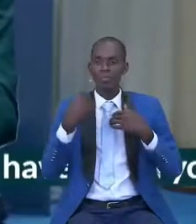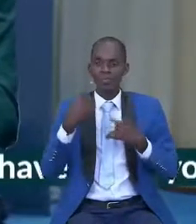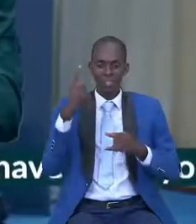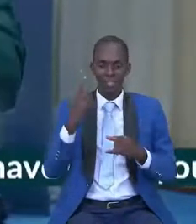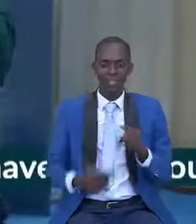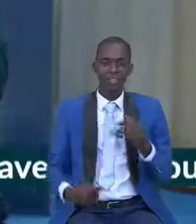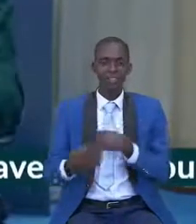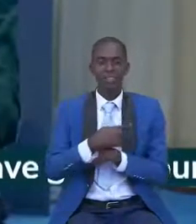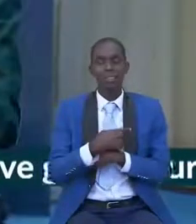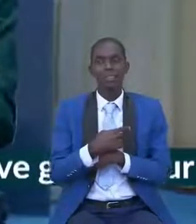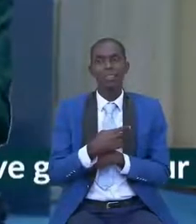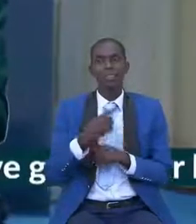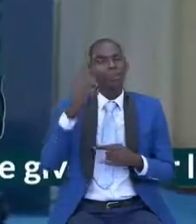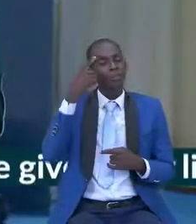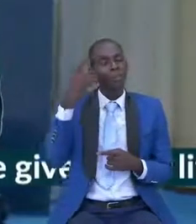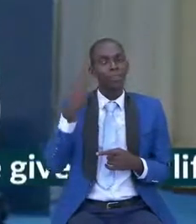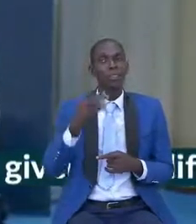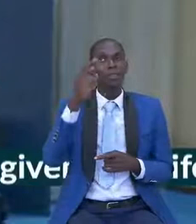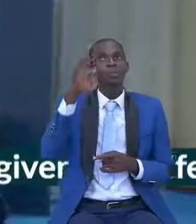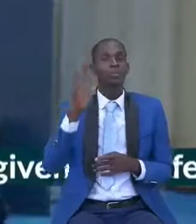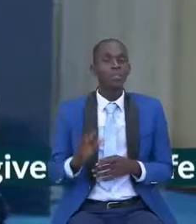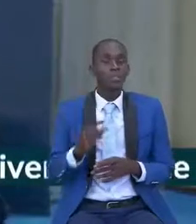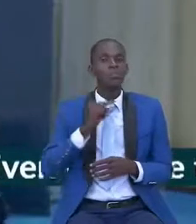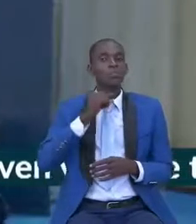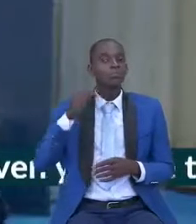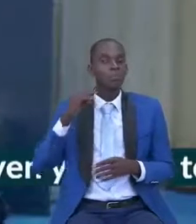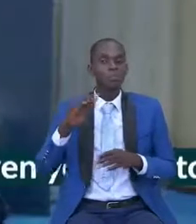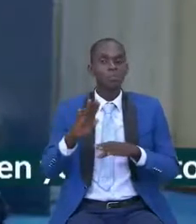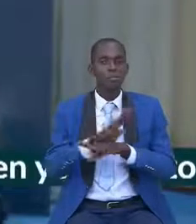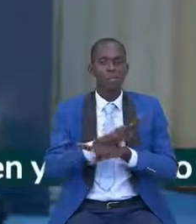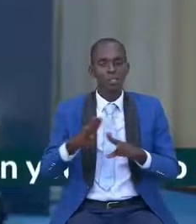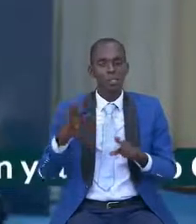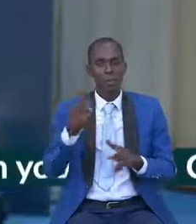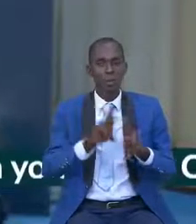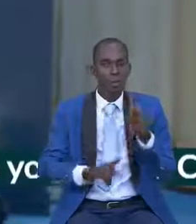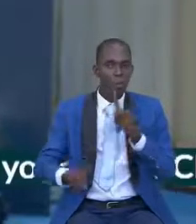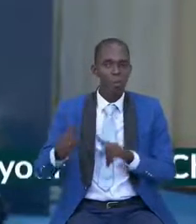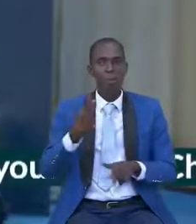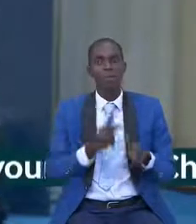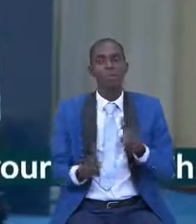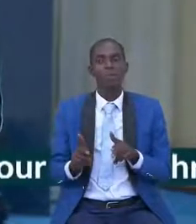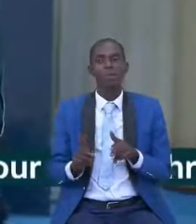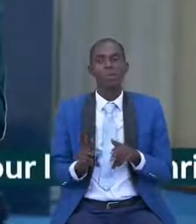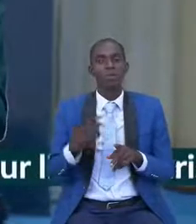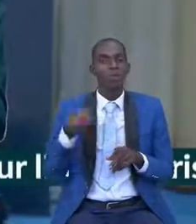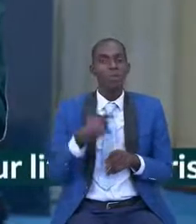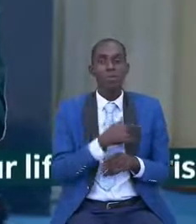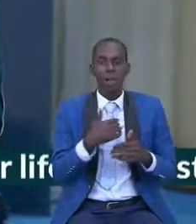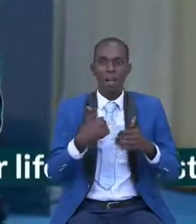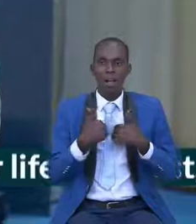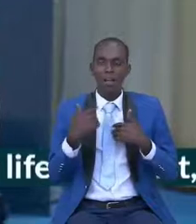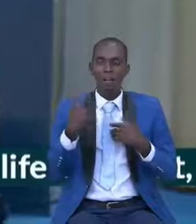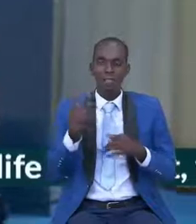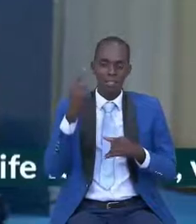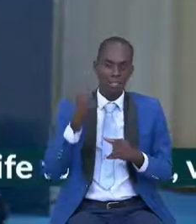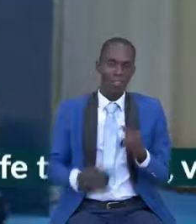Demain, nous avons le dernier jour pour la conférence des ministres, des professionnels, des